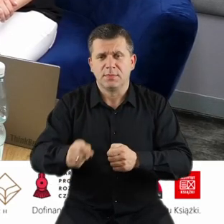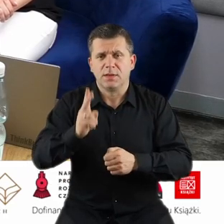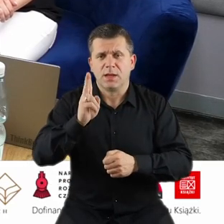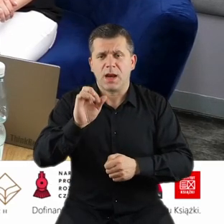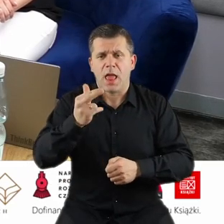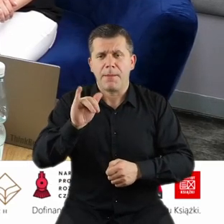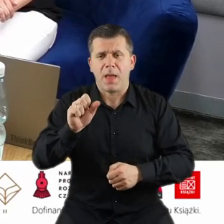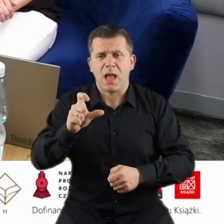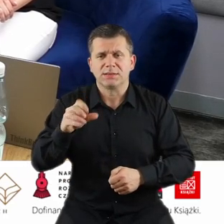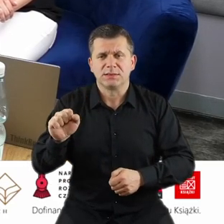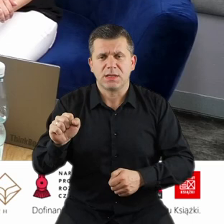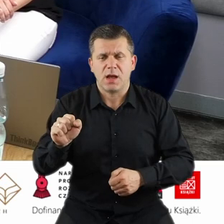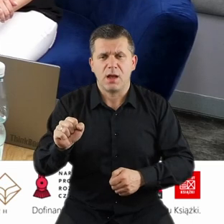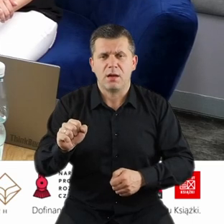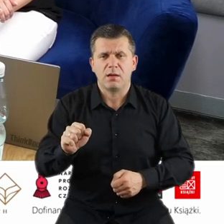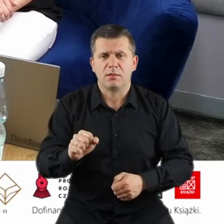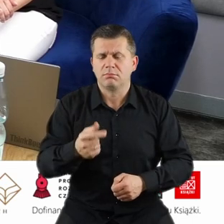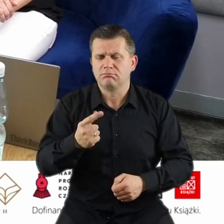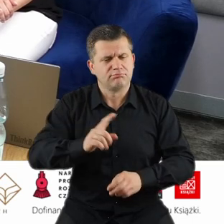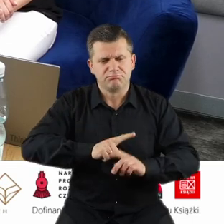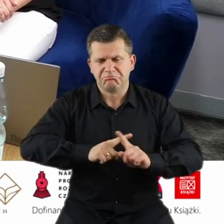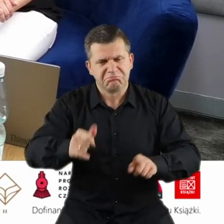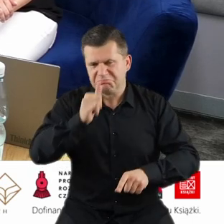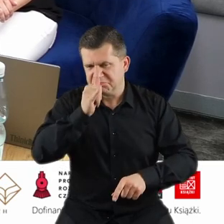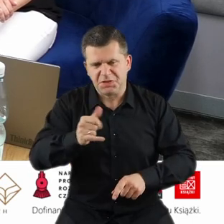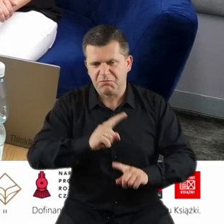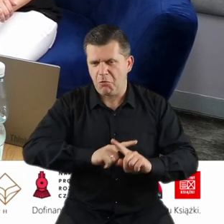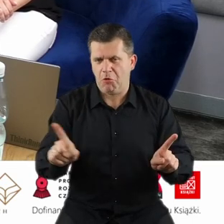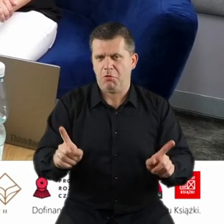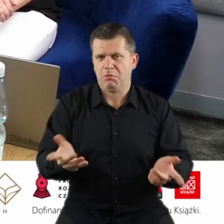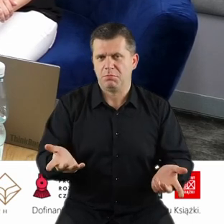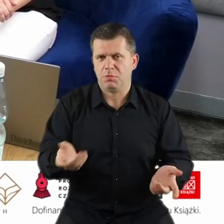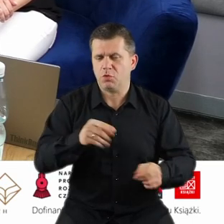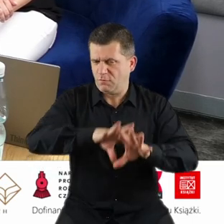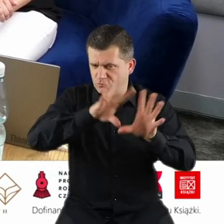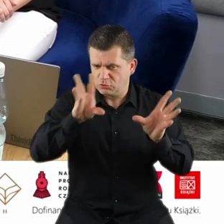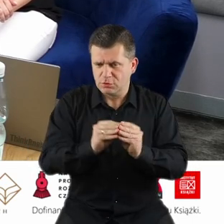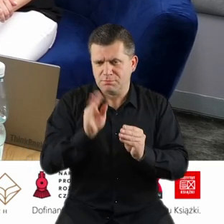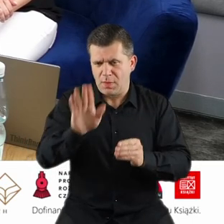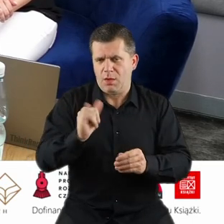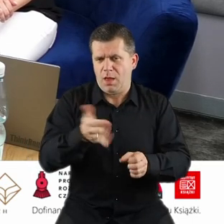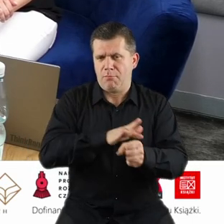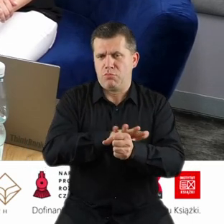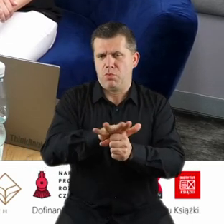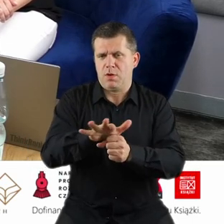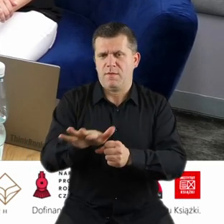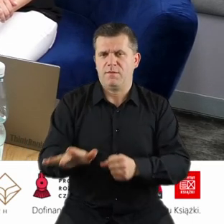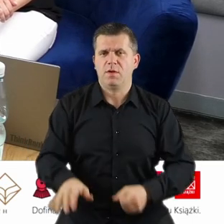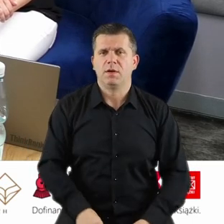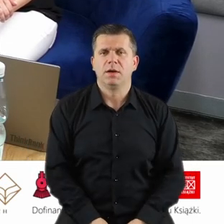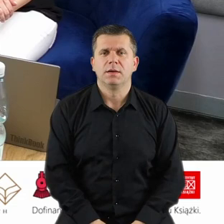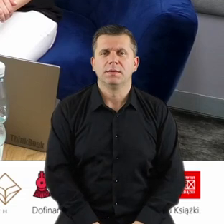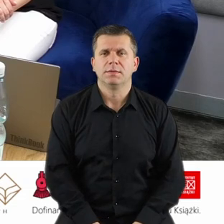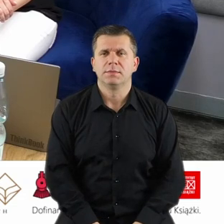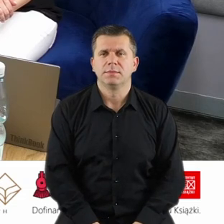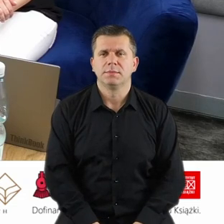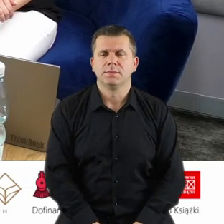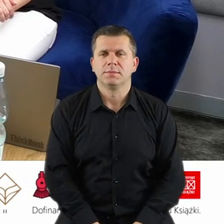czymś absolutnie nie do przyjęcia. Więc to wszystko miało jakiś tam wpływ. Natomiast